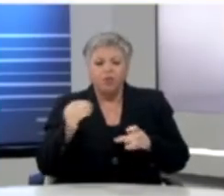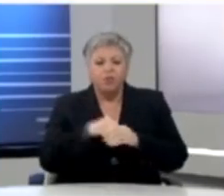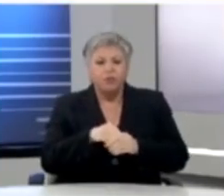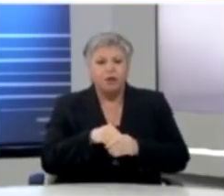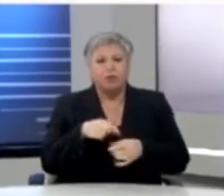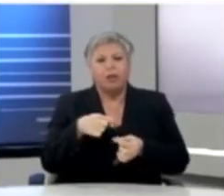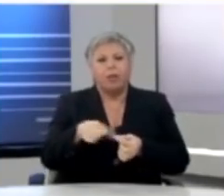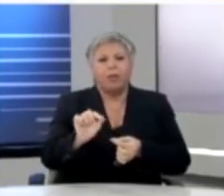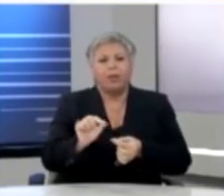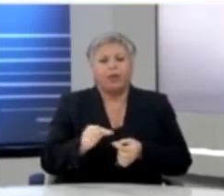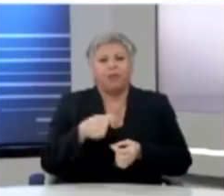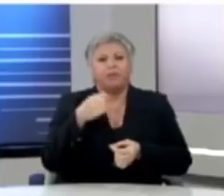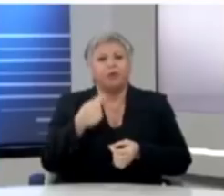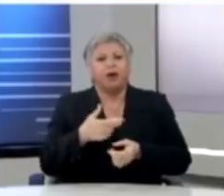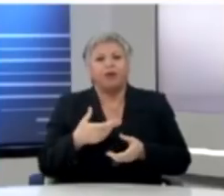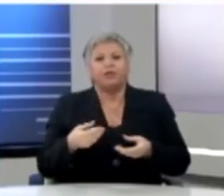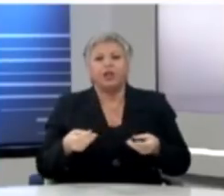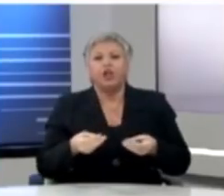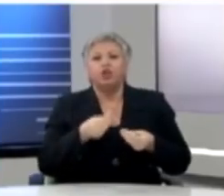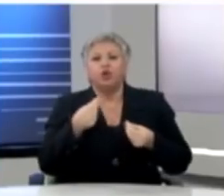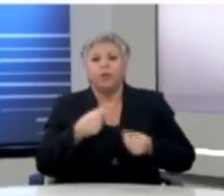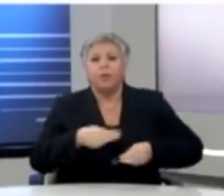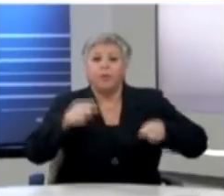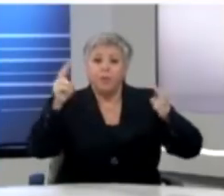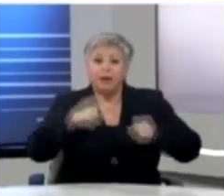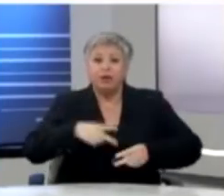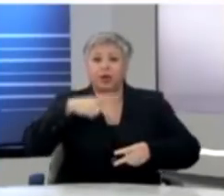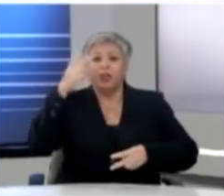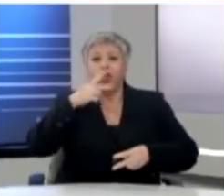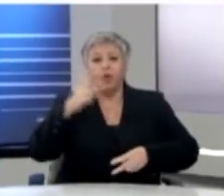σκληρούς αγώνες δικαιώματα και ελευθερίες των εργαζομένων. Σας ευχαριστώ.